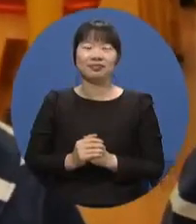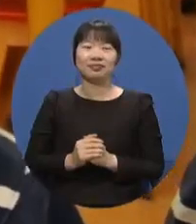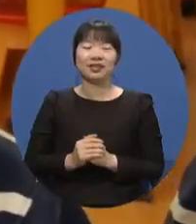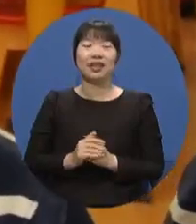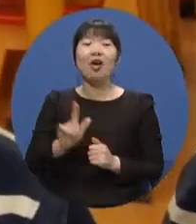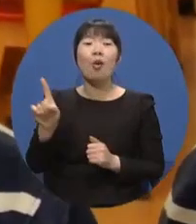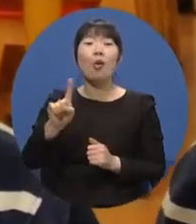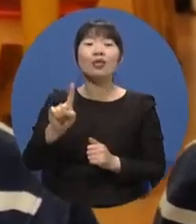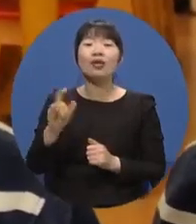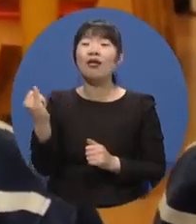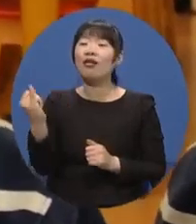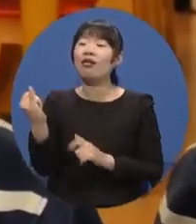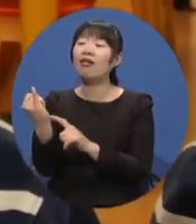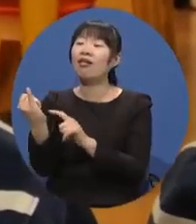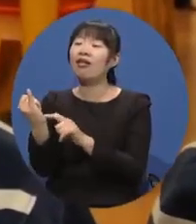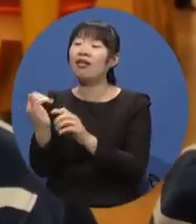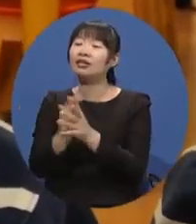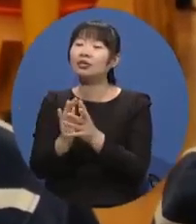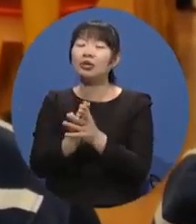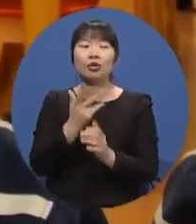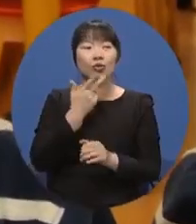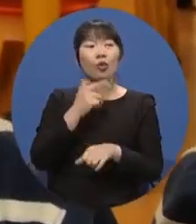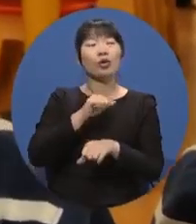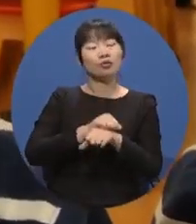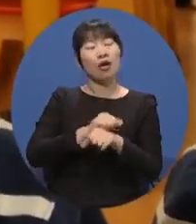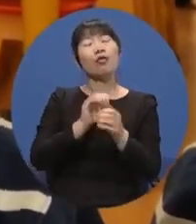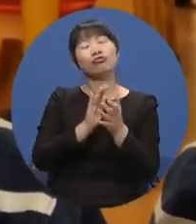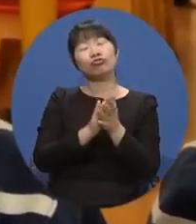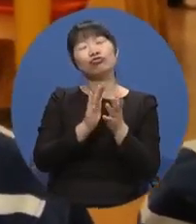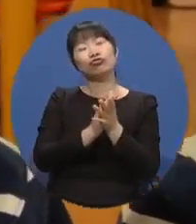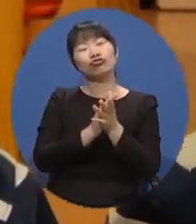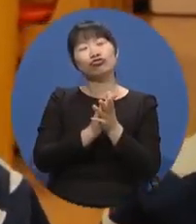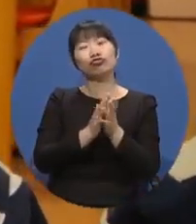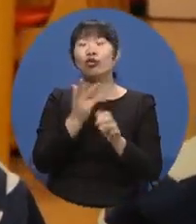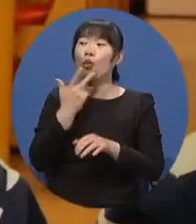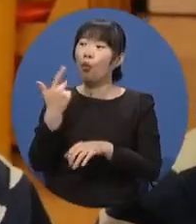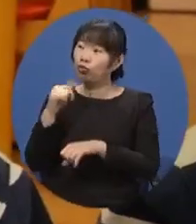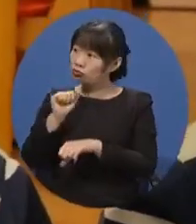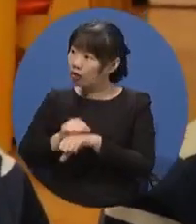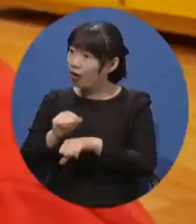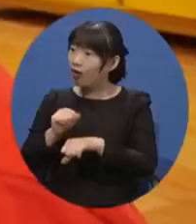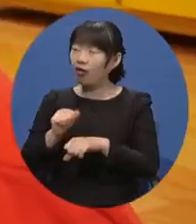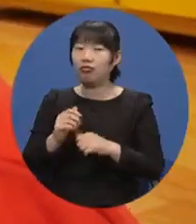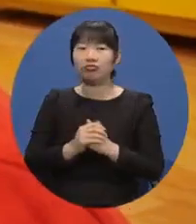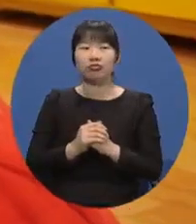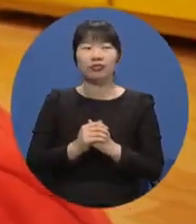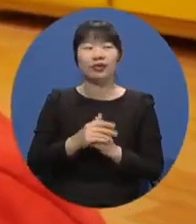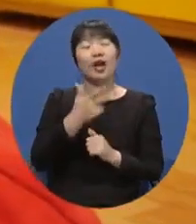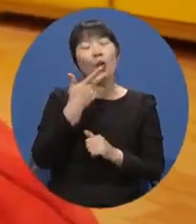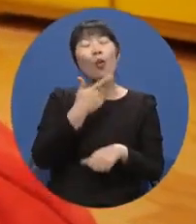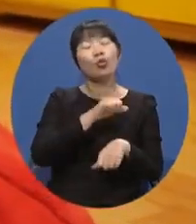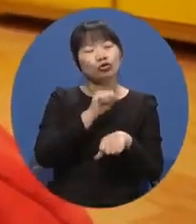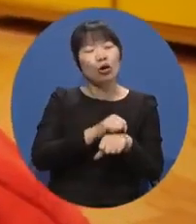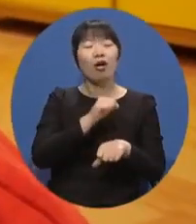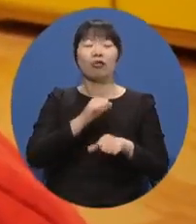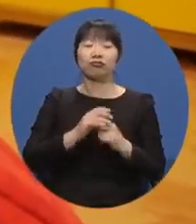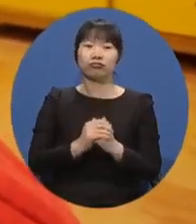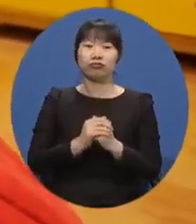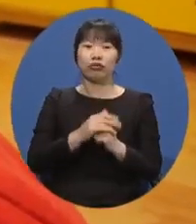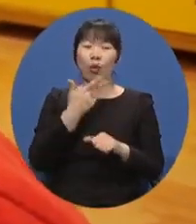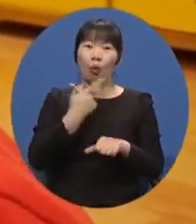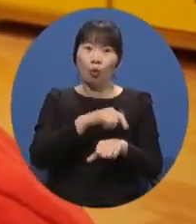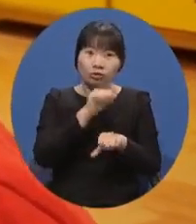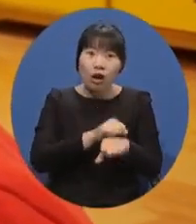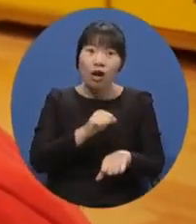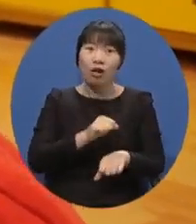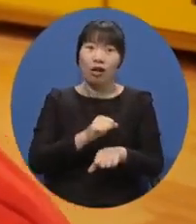서유리는 어떤 친구예요? 영어를 잘하는 친구예요. 영어를 잘해요? 네. 영어를 잘하는. 아, 영어를